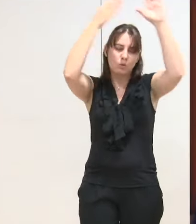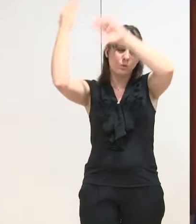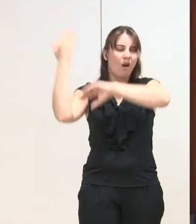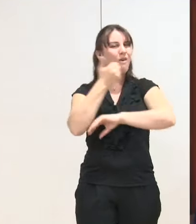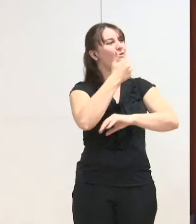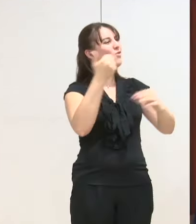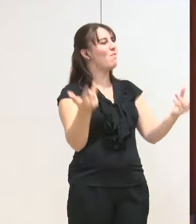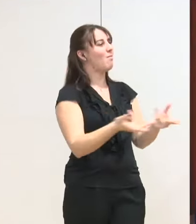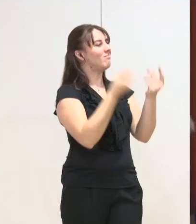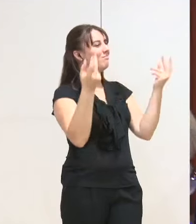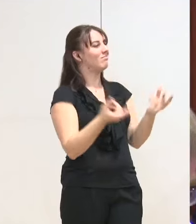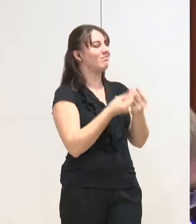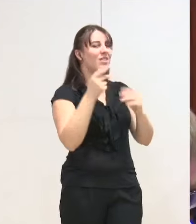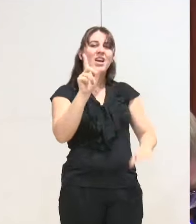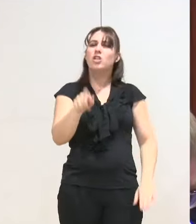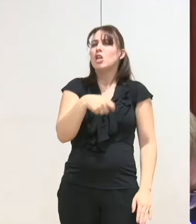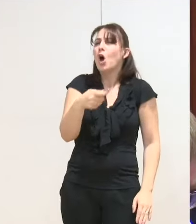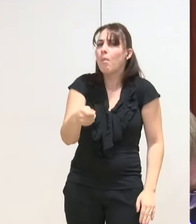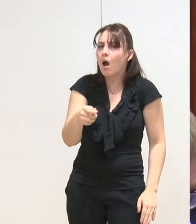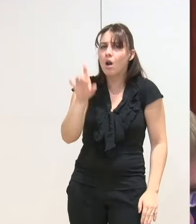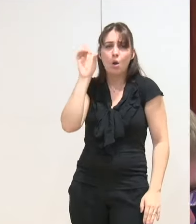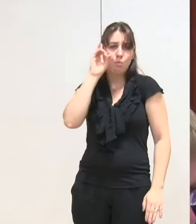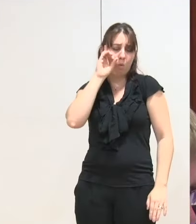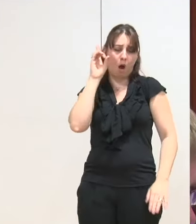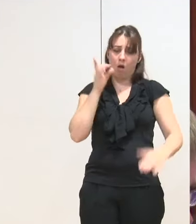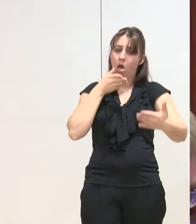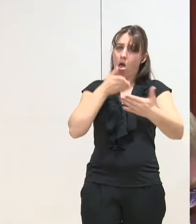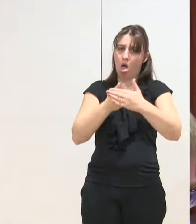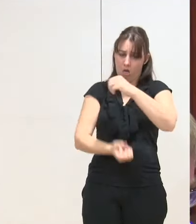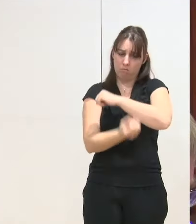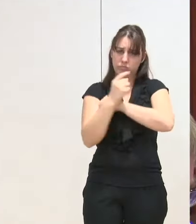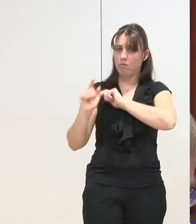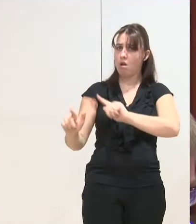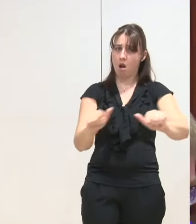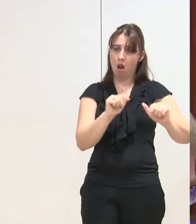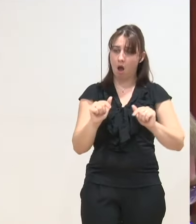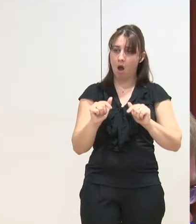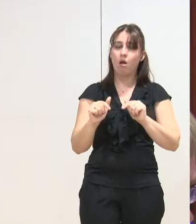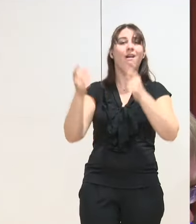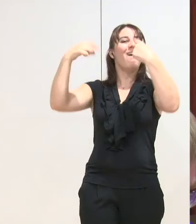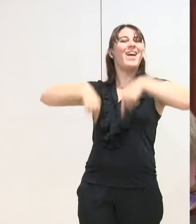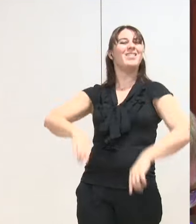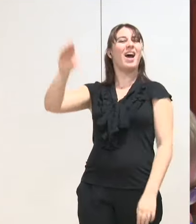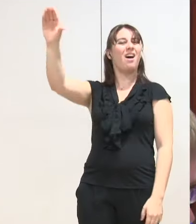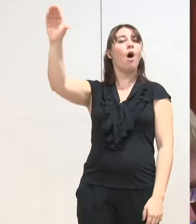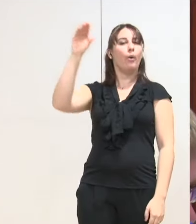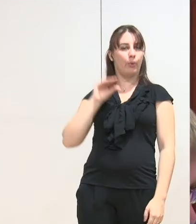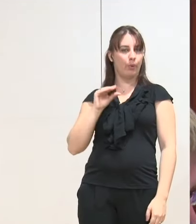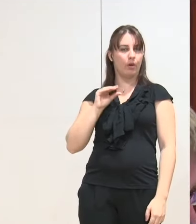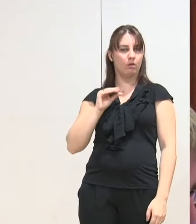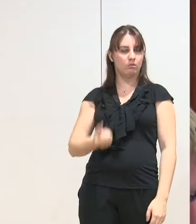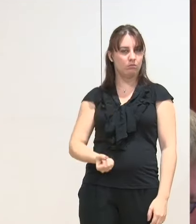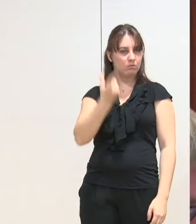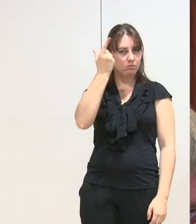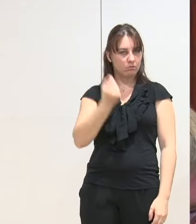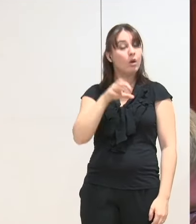présente ce qui est normal parce qu'objectivement cette difficulté existe la baisse des dotations de l'État elle s'accélère en